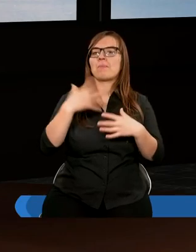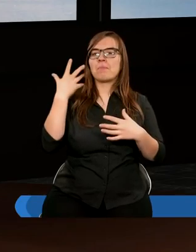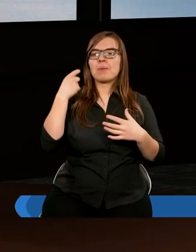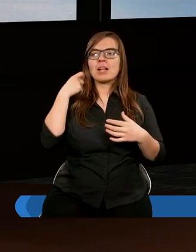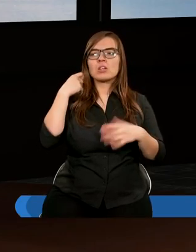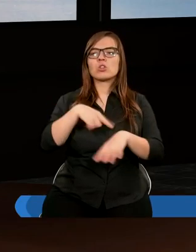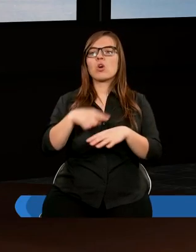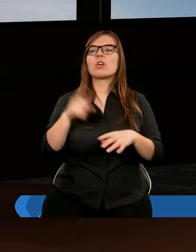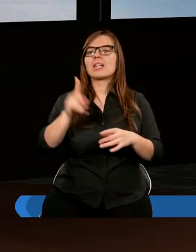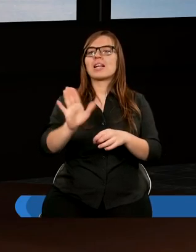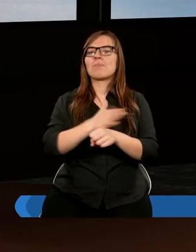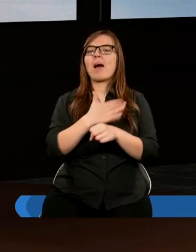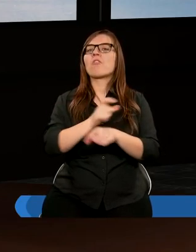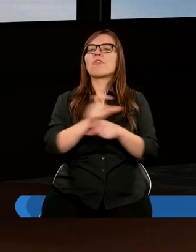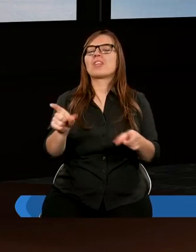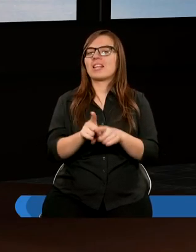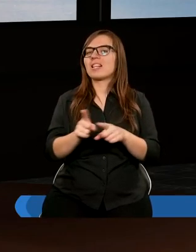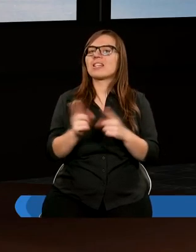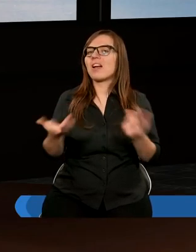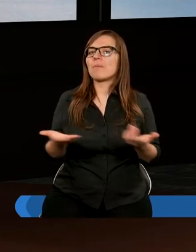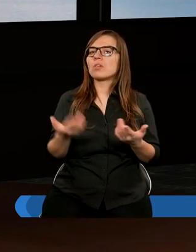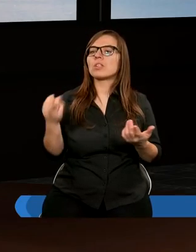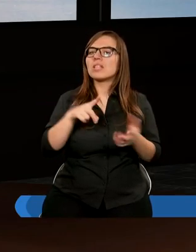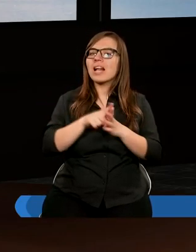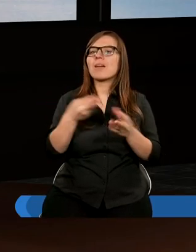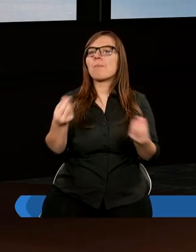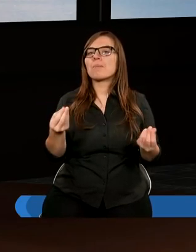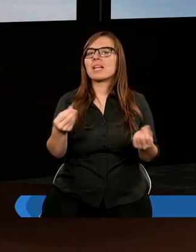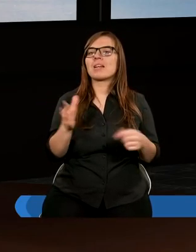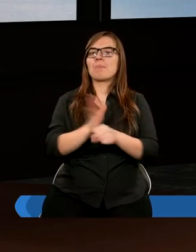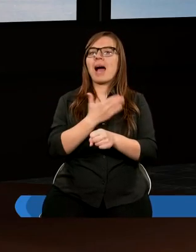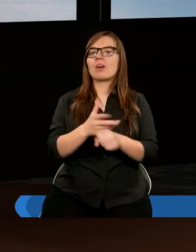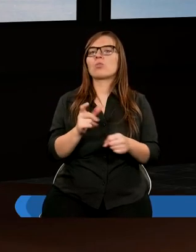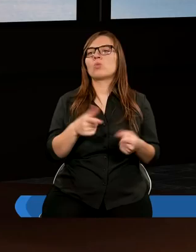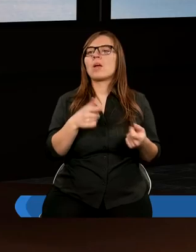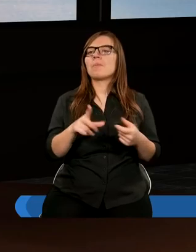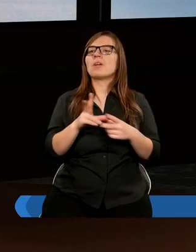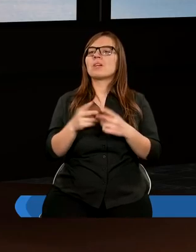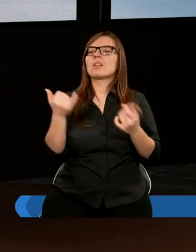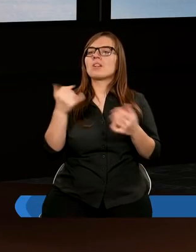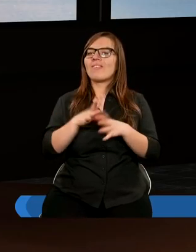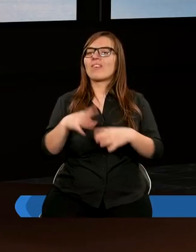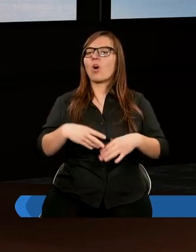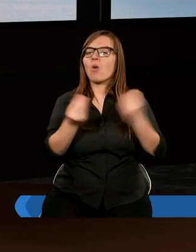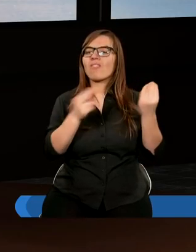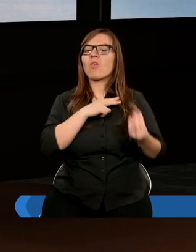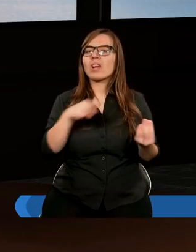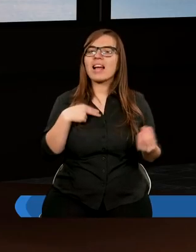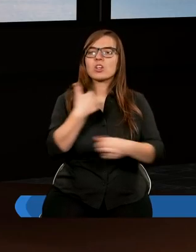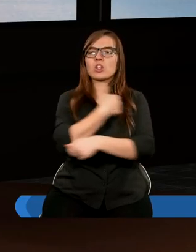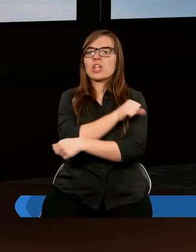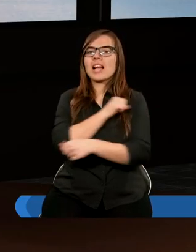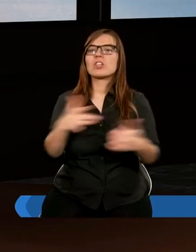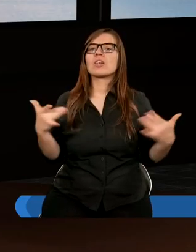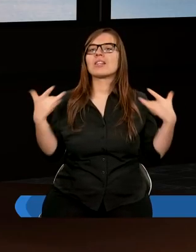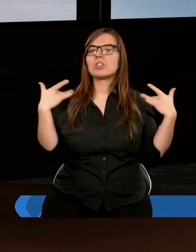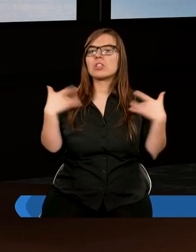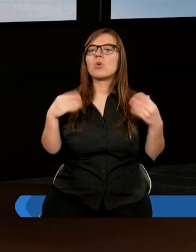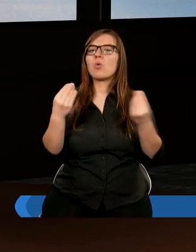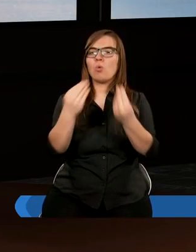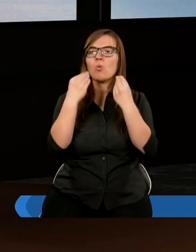to mamy tendencję do zmarnowania tego czasu. To samo jest z pieniędzmi. I Bóg też, tak jak w ogóle w rozwoju naszego chrześcijańskiego życia,